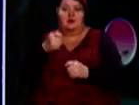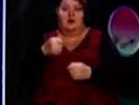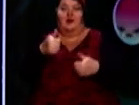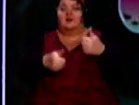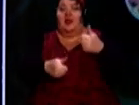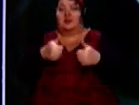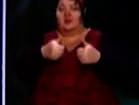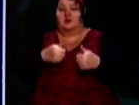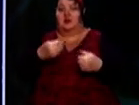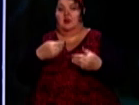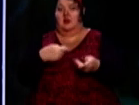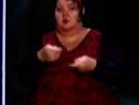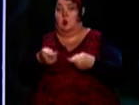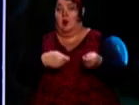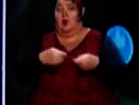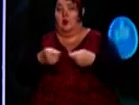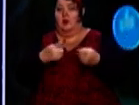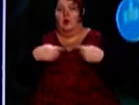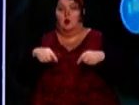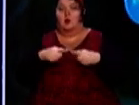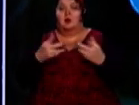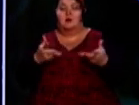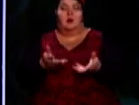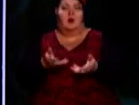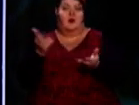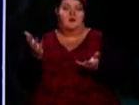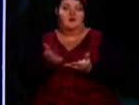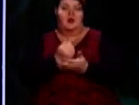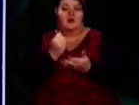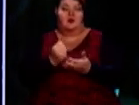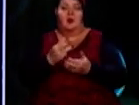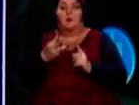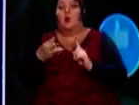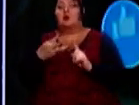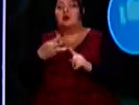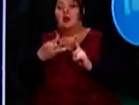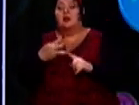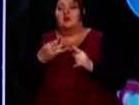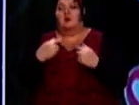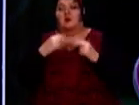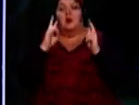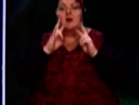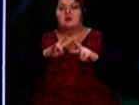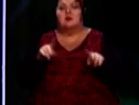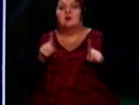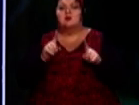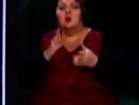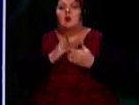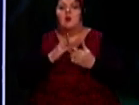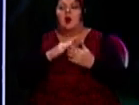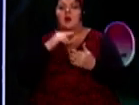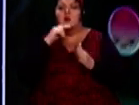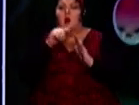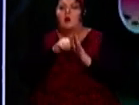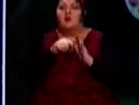торгах організацію, яка її виграла. По-третє, я не знаю, що має пані Юля на